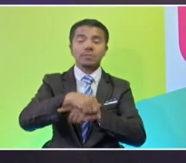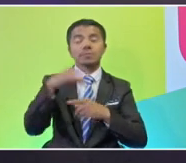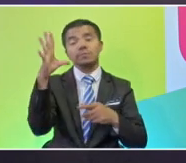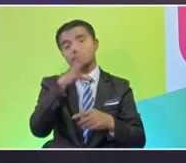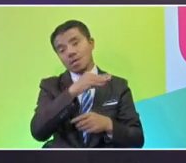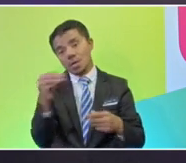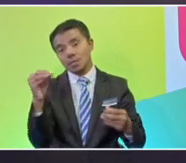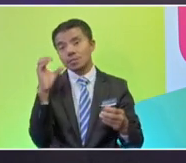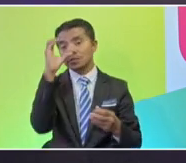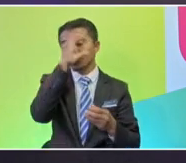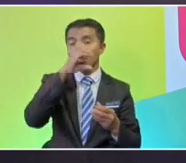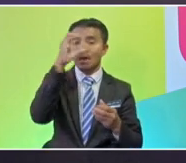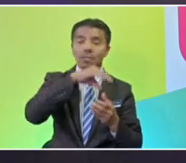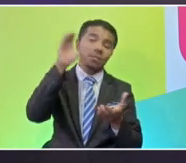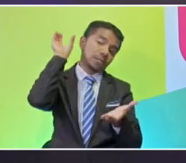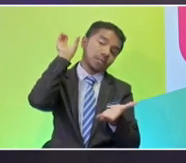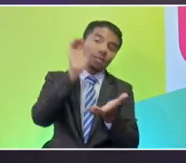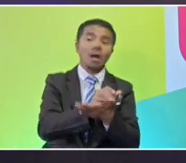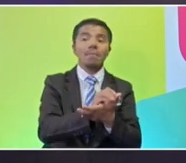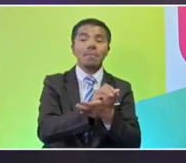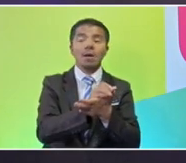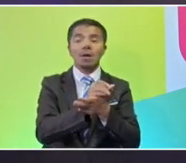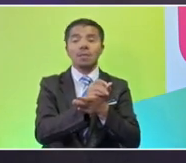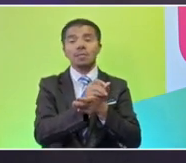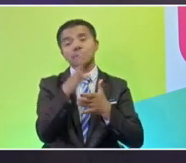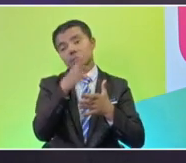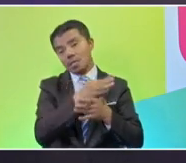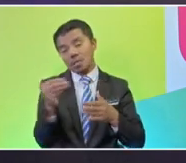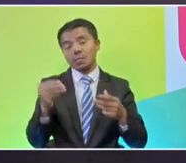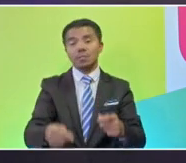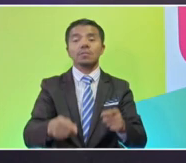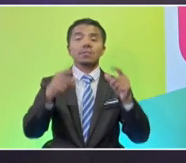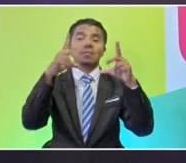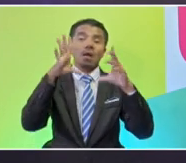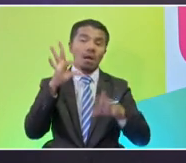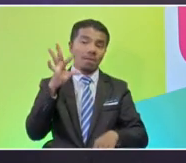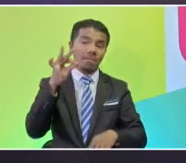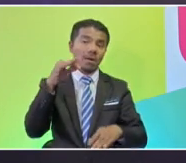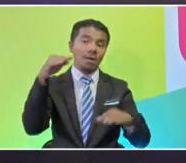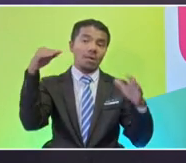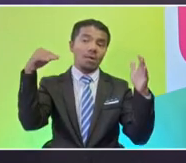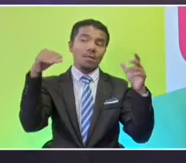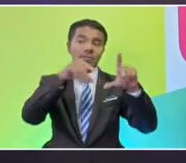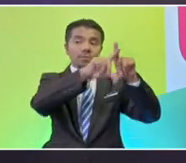buah-buahan yang berbentuk bulat dan tampakan di sini